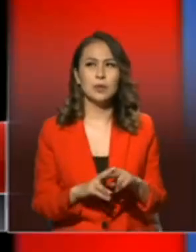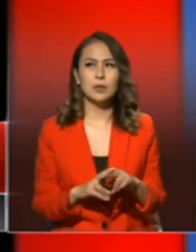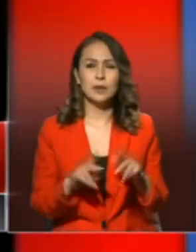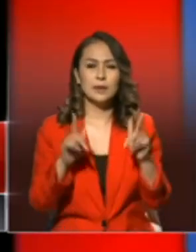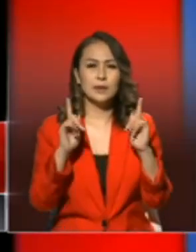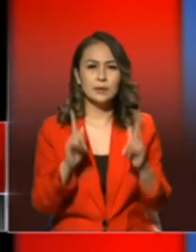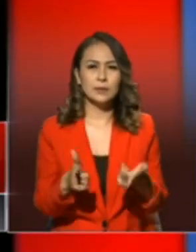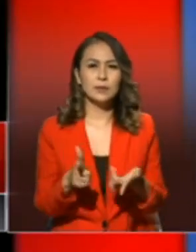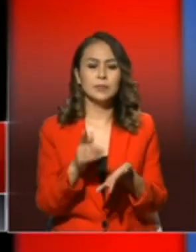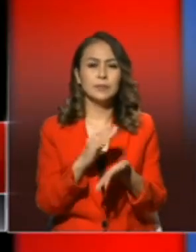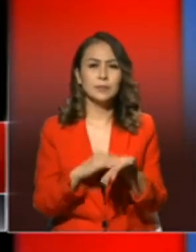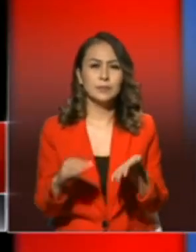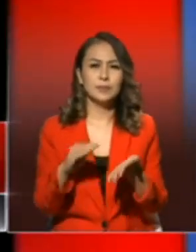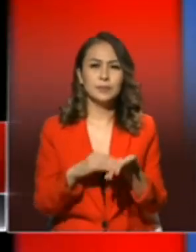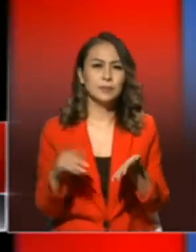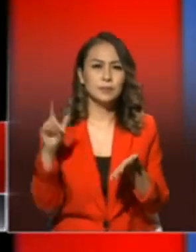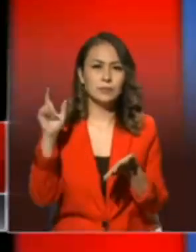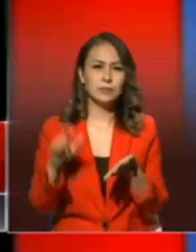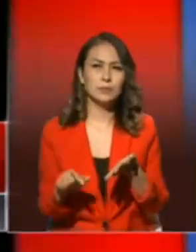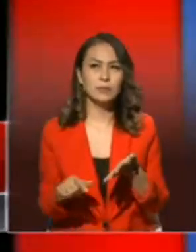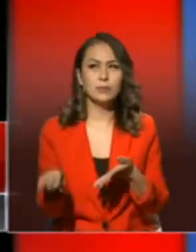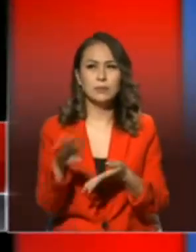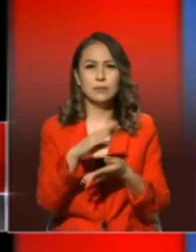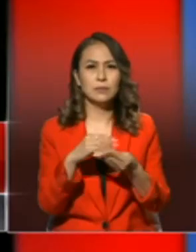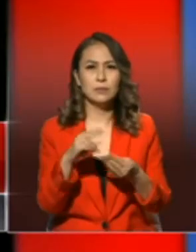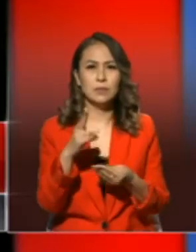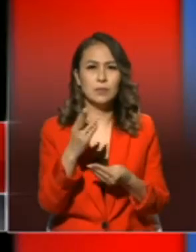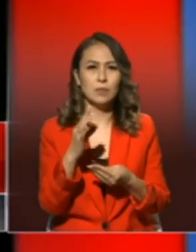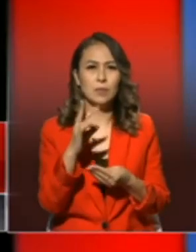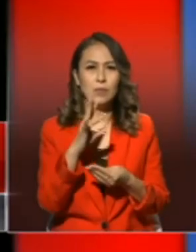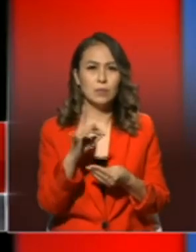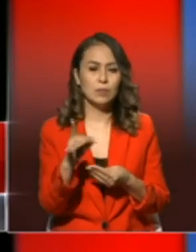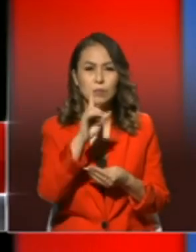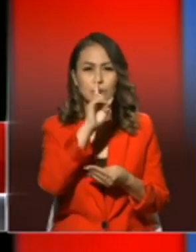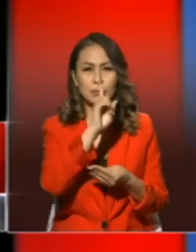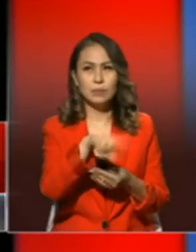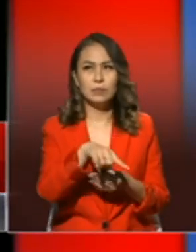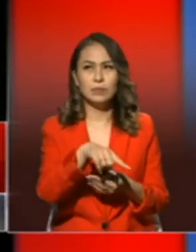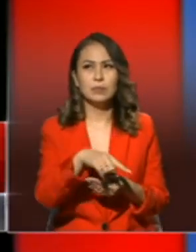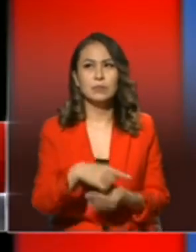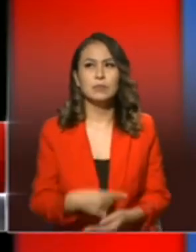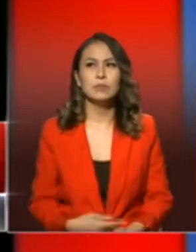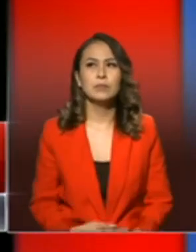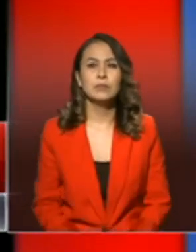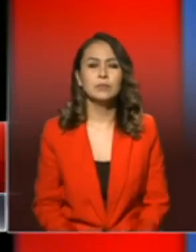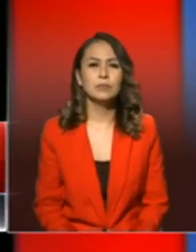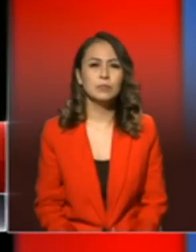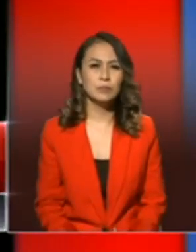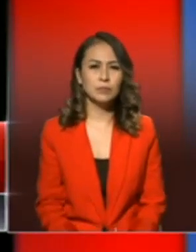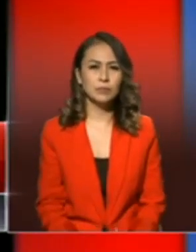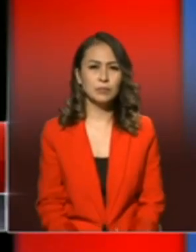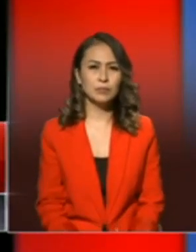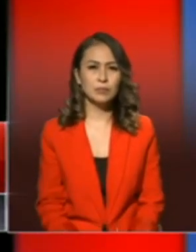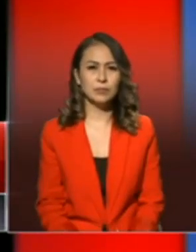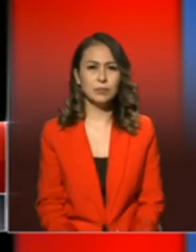келісін берген адамның өзі, олардың бәрі донор бола бермейді. Содан кейін